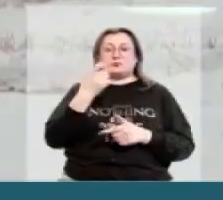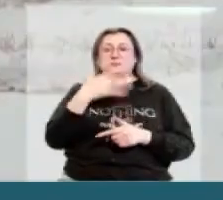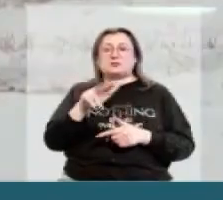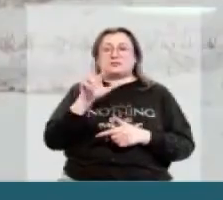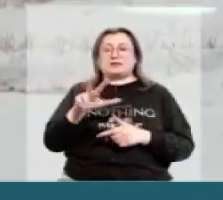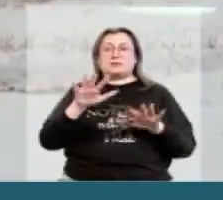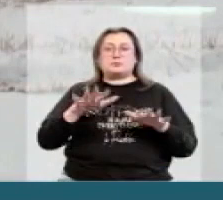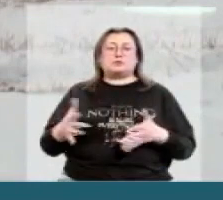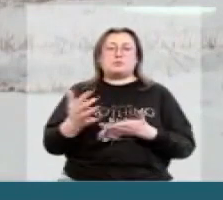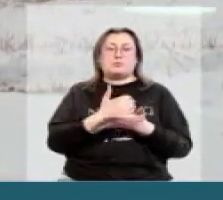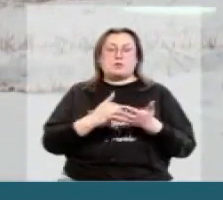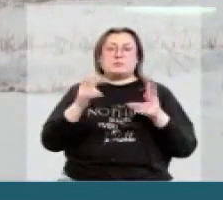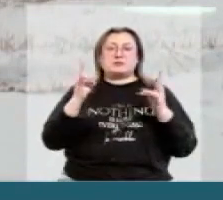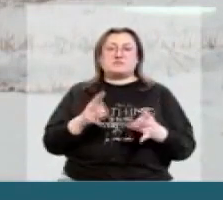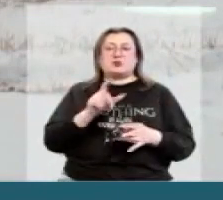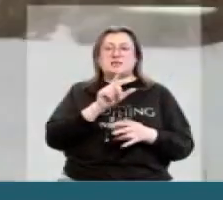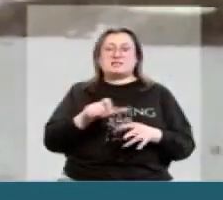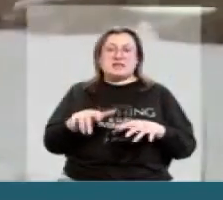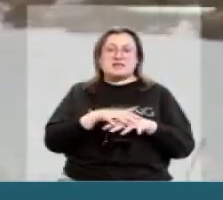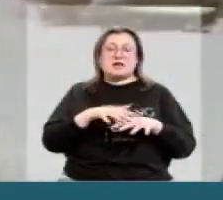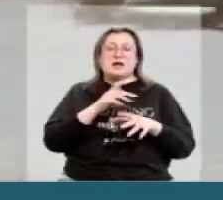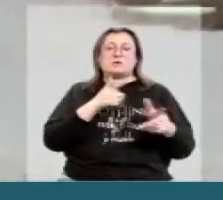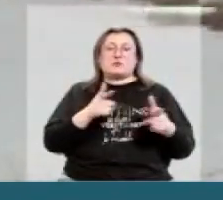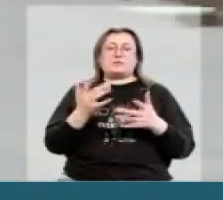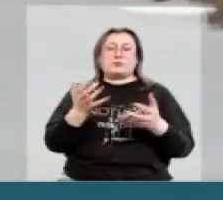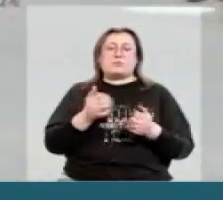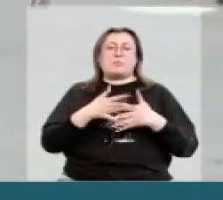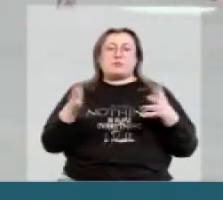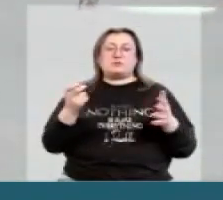153 пункта сбора пострадавшего населения, которые готовы к